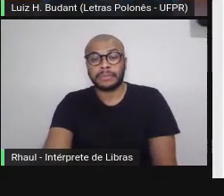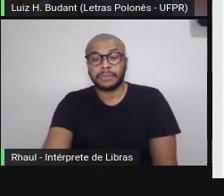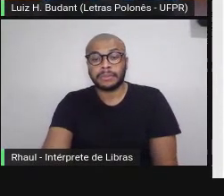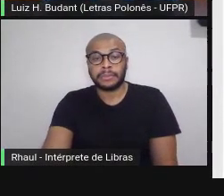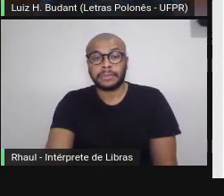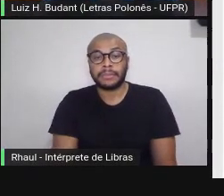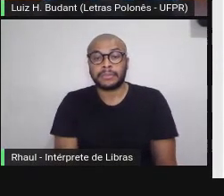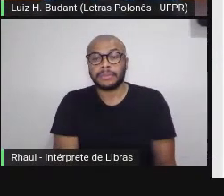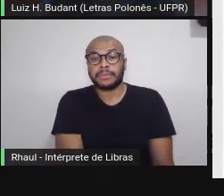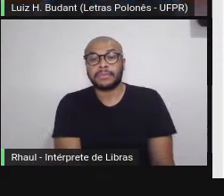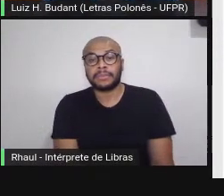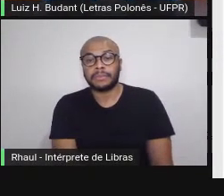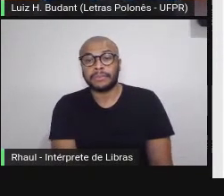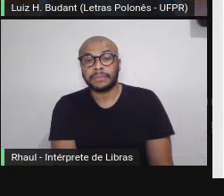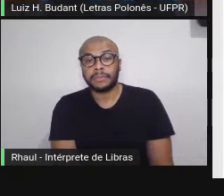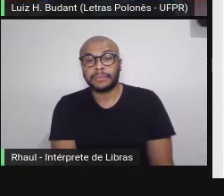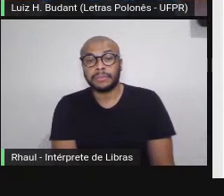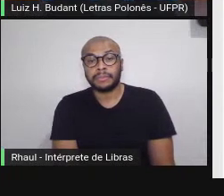polskie nazwiska.